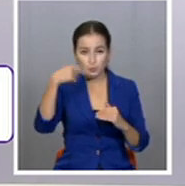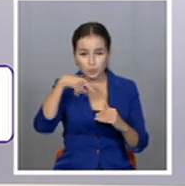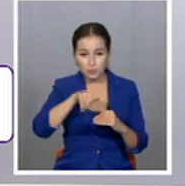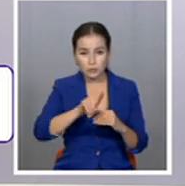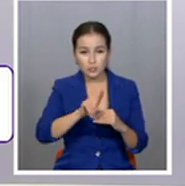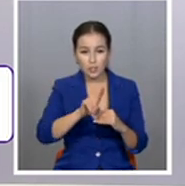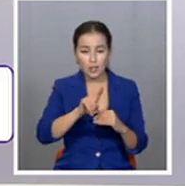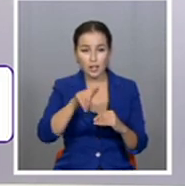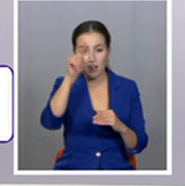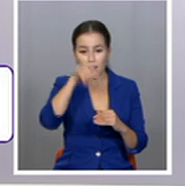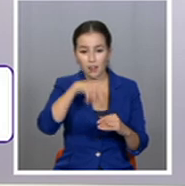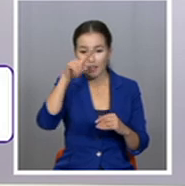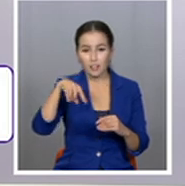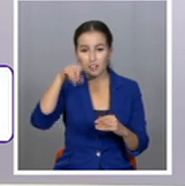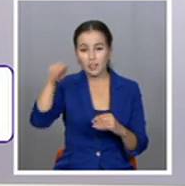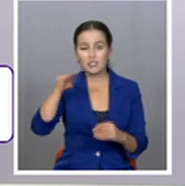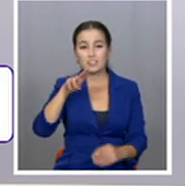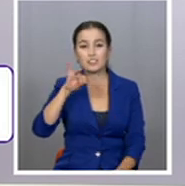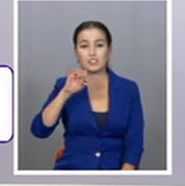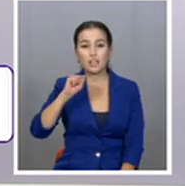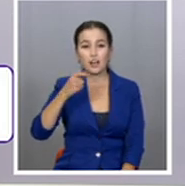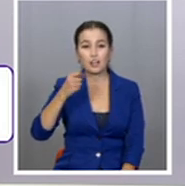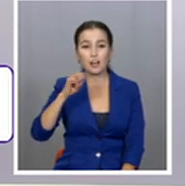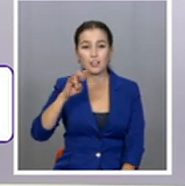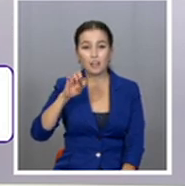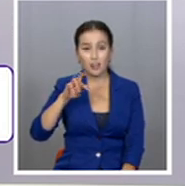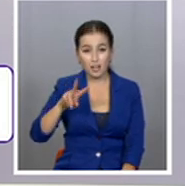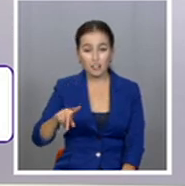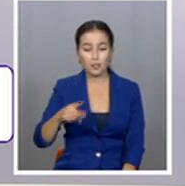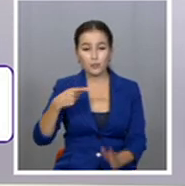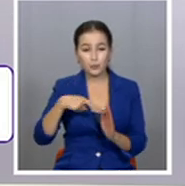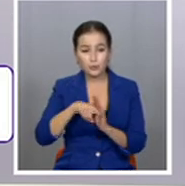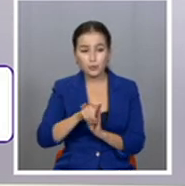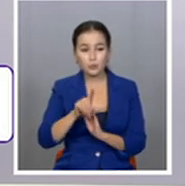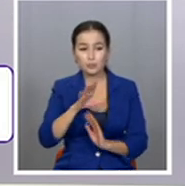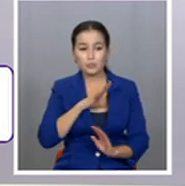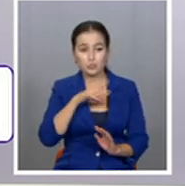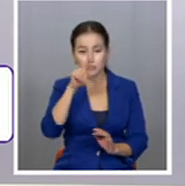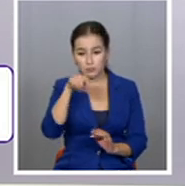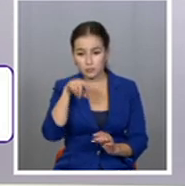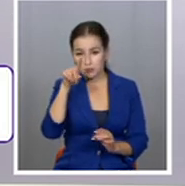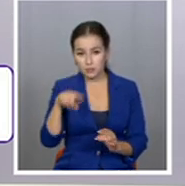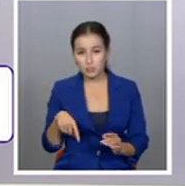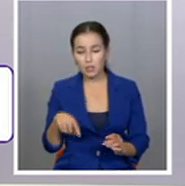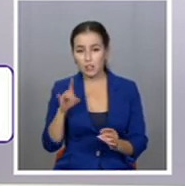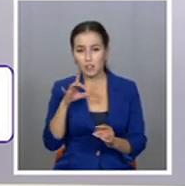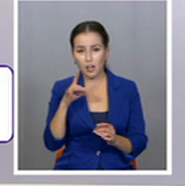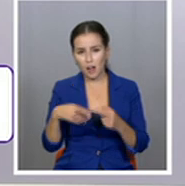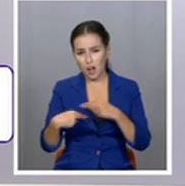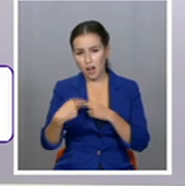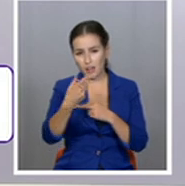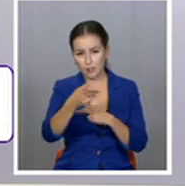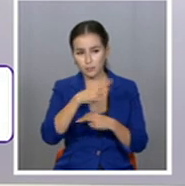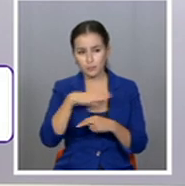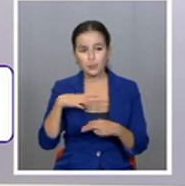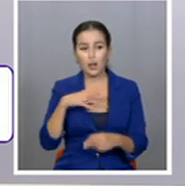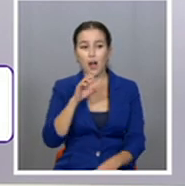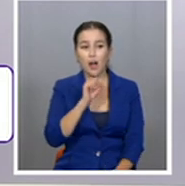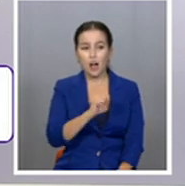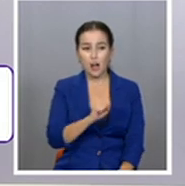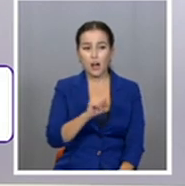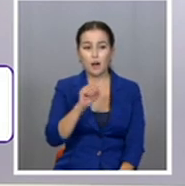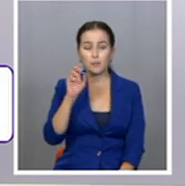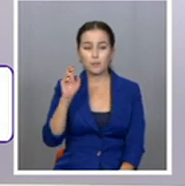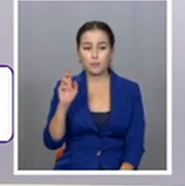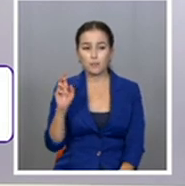диагональдары. Ал кубтың қырлары тең болғандықтан оның жақтарының диагональдары да тең болады. Демек, А, Б, Б,